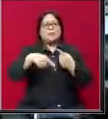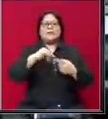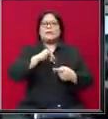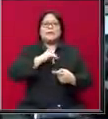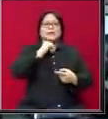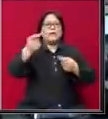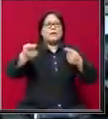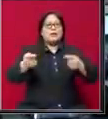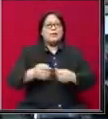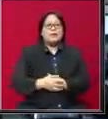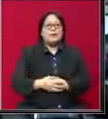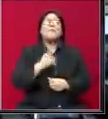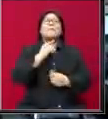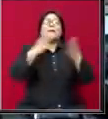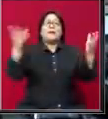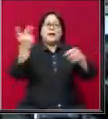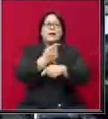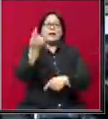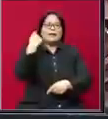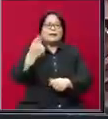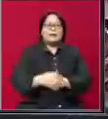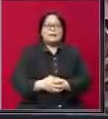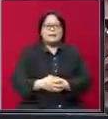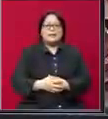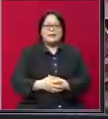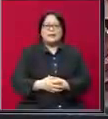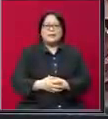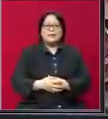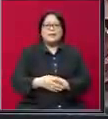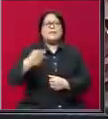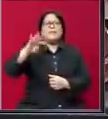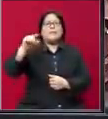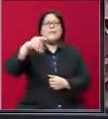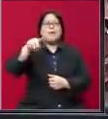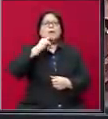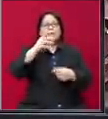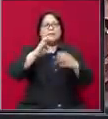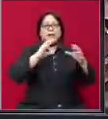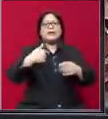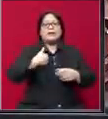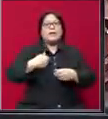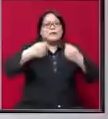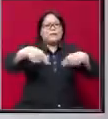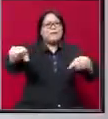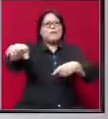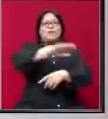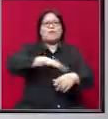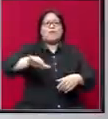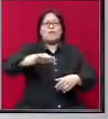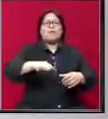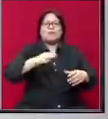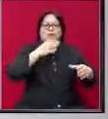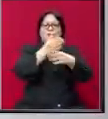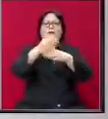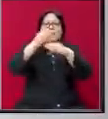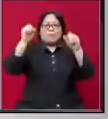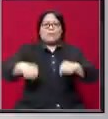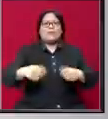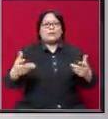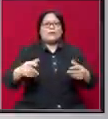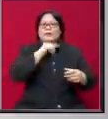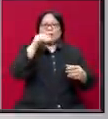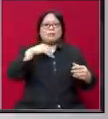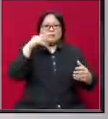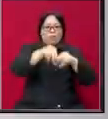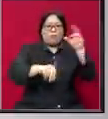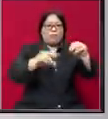Bila yang saya tak kawal? Banyak kali tadi. Ya, bila pembatang pau bercakap, saya benarkan semua kamu mencelah. Ya, tak ada betul.